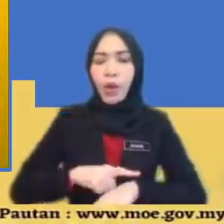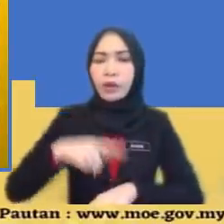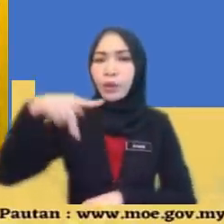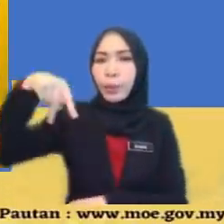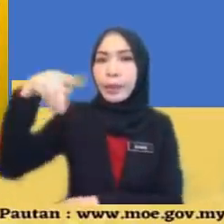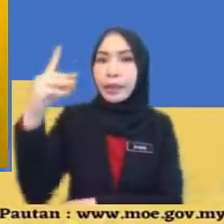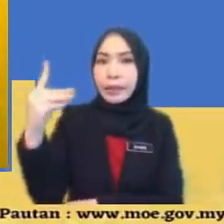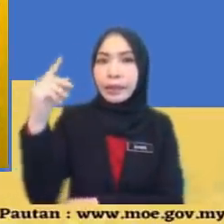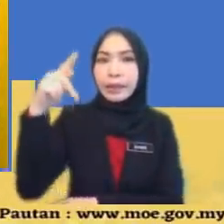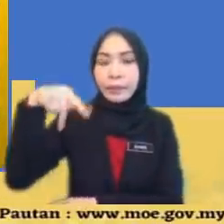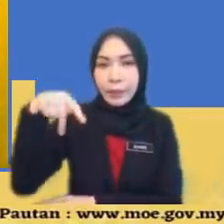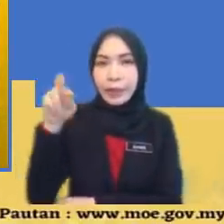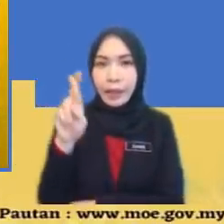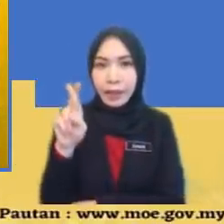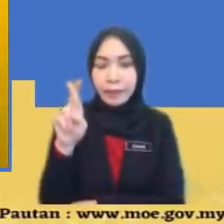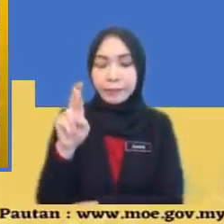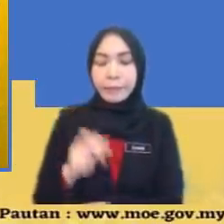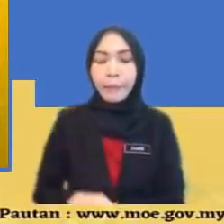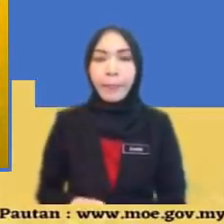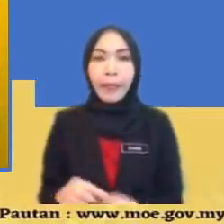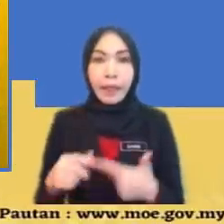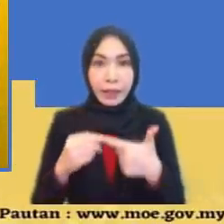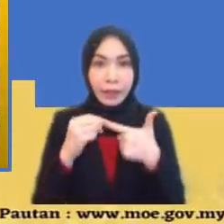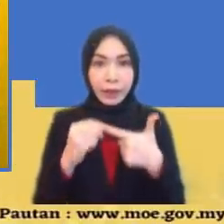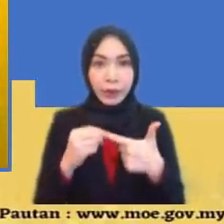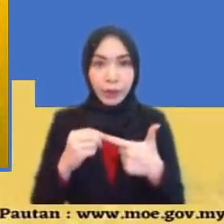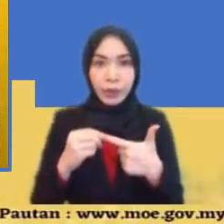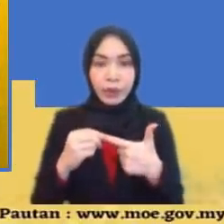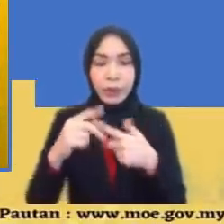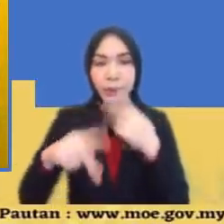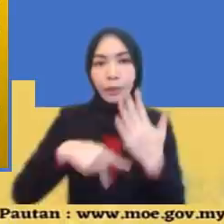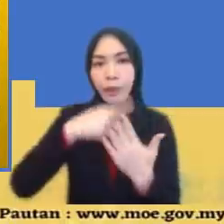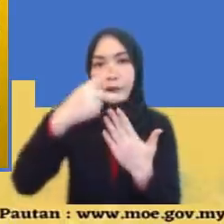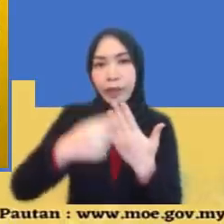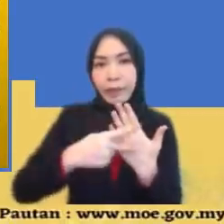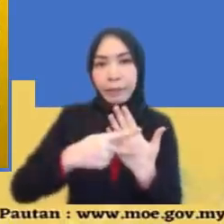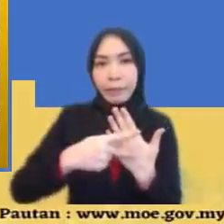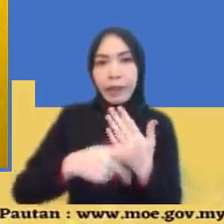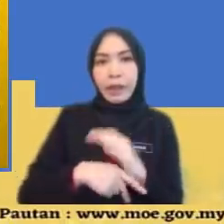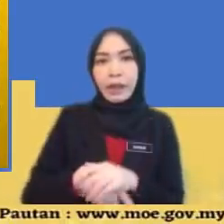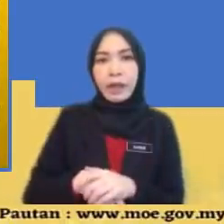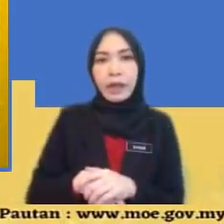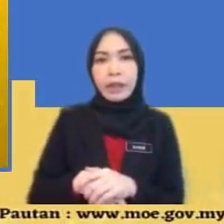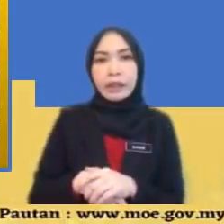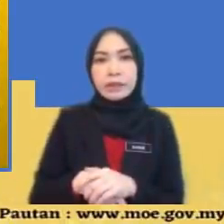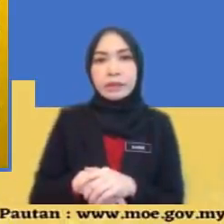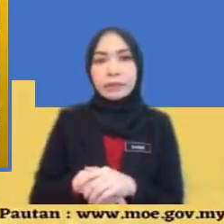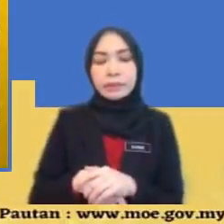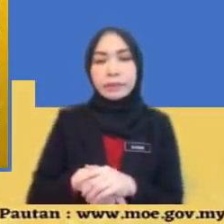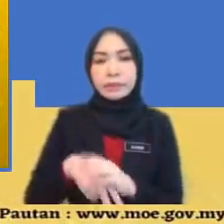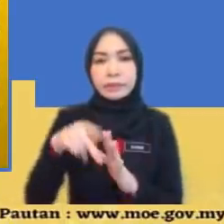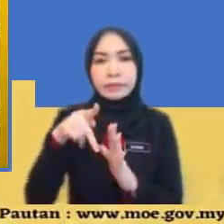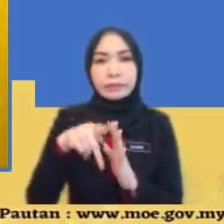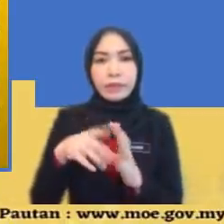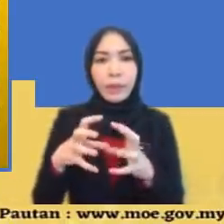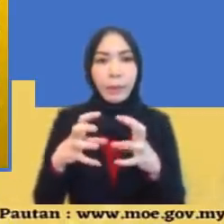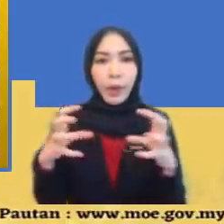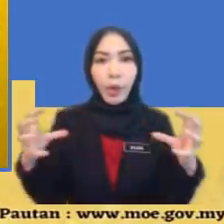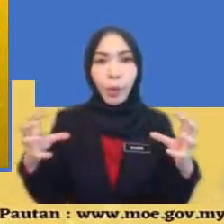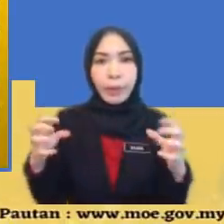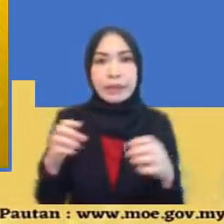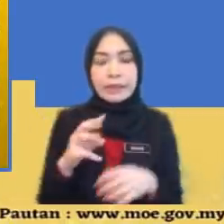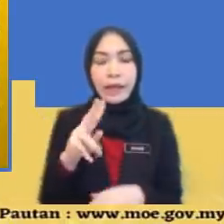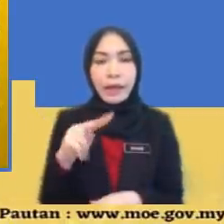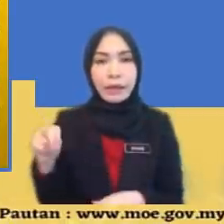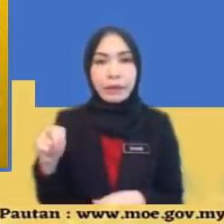keduanya program pemugaran di traksi dan numerasi yang merupakan tinggi bagi membantu